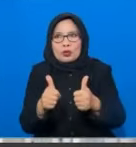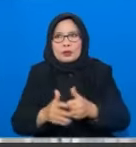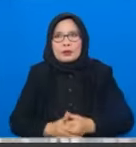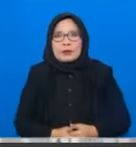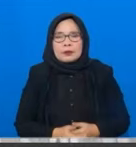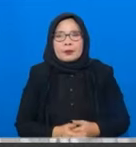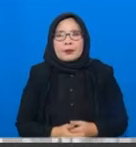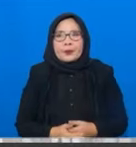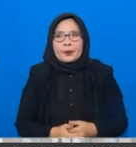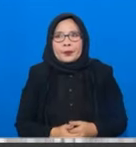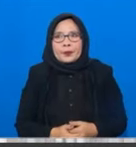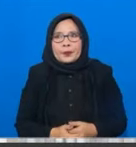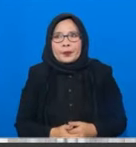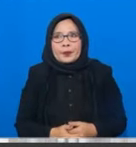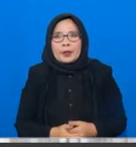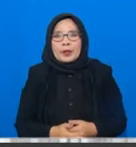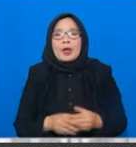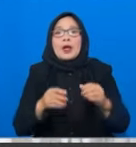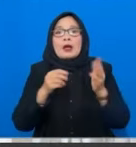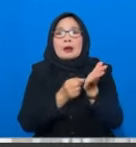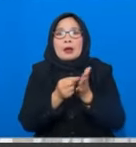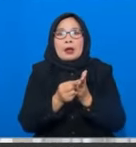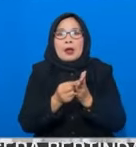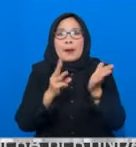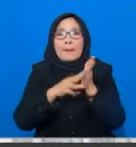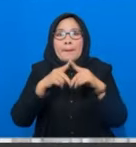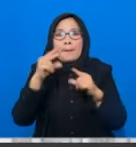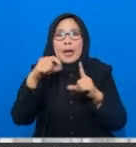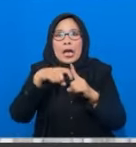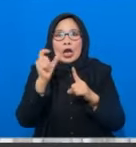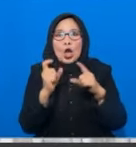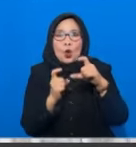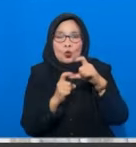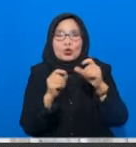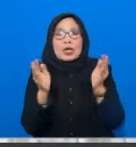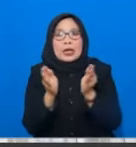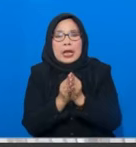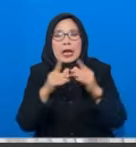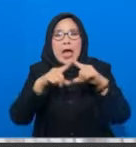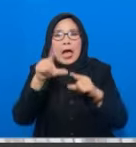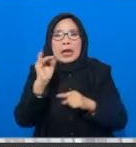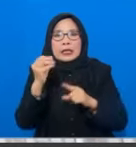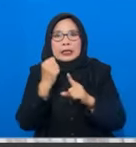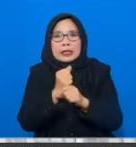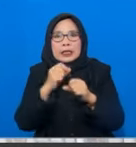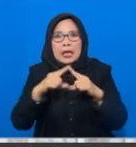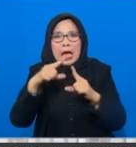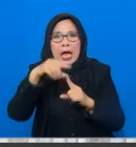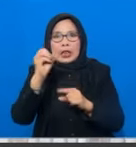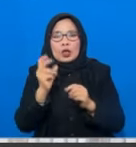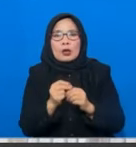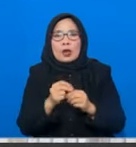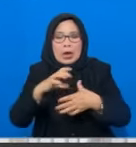Keunggulan jenis Marcus dan Alligator ini adalah satu, dagingnya tebal, warnanya